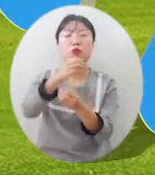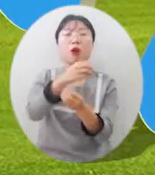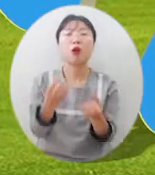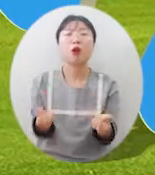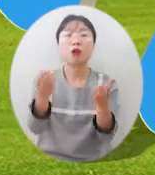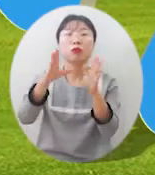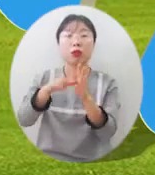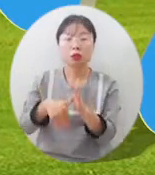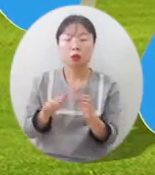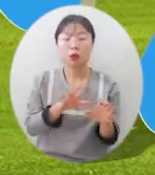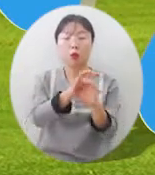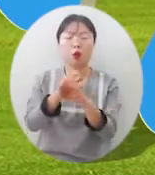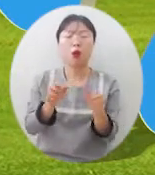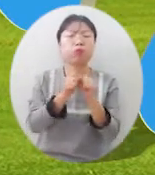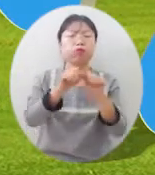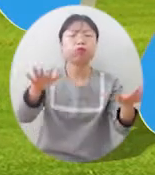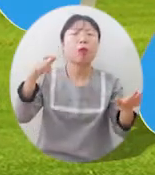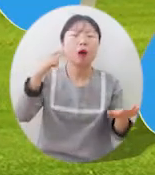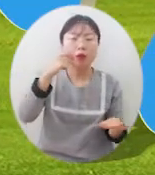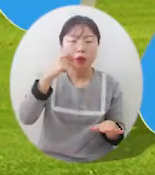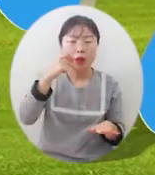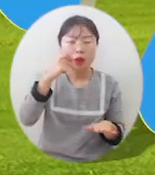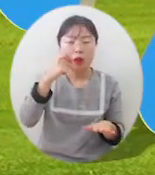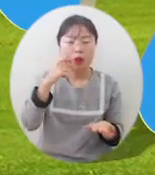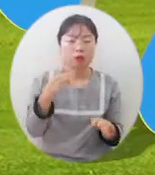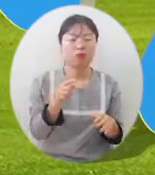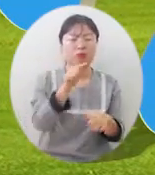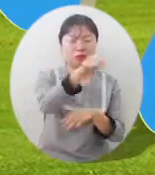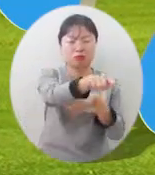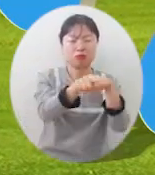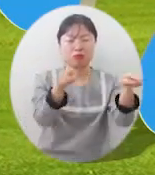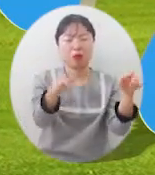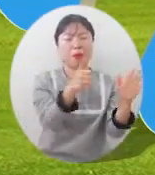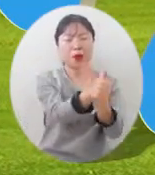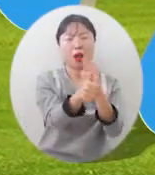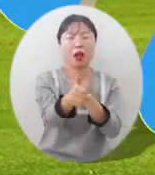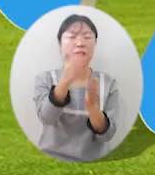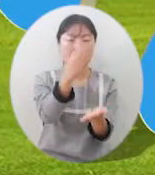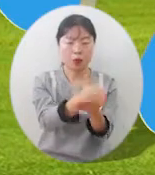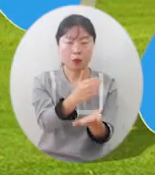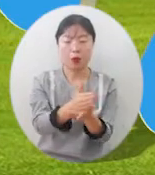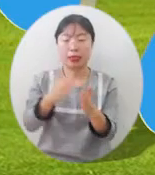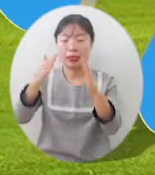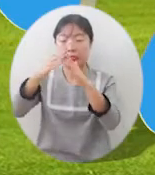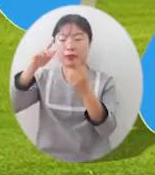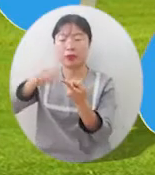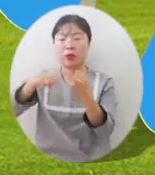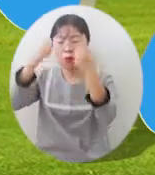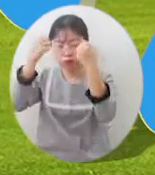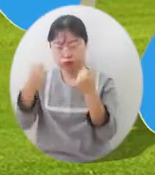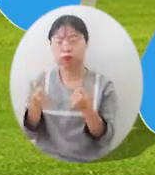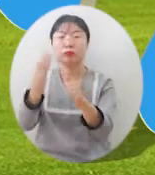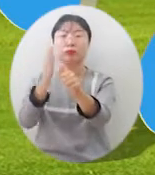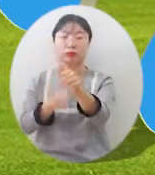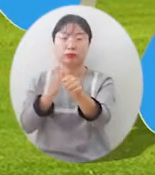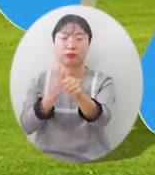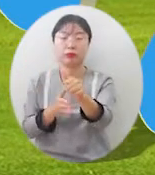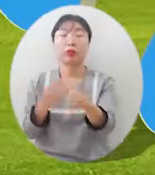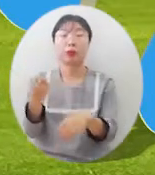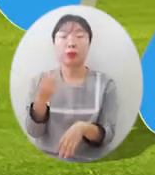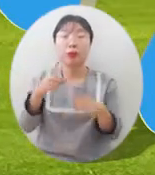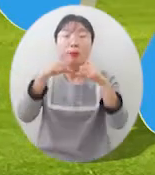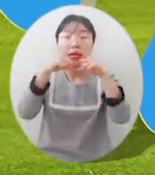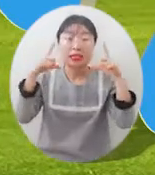명절에는 코로나19 지역 확산을 방지하기 위해서 집에 머무르며 외출을 자제해 주실 것을 당부드리며